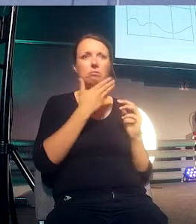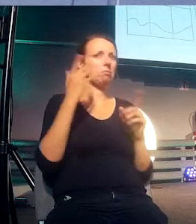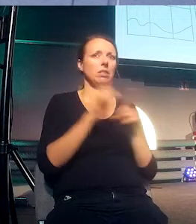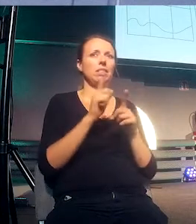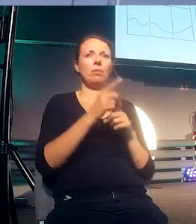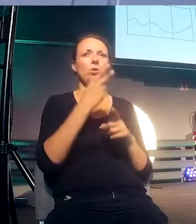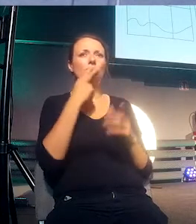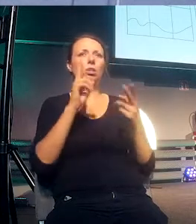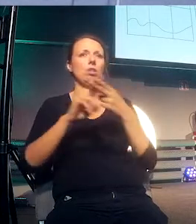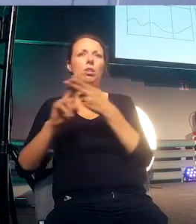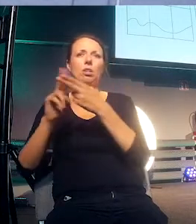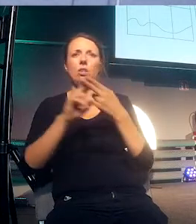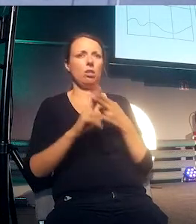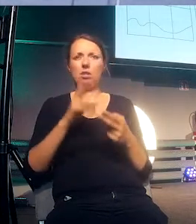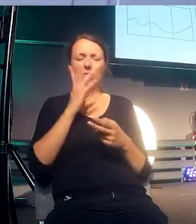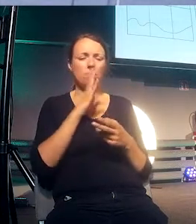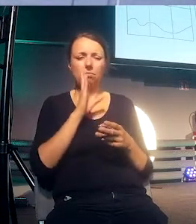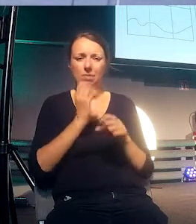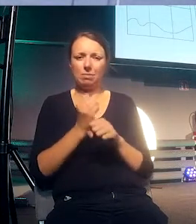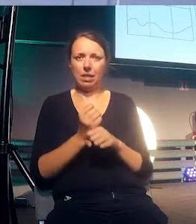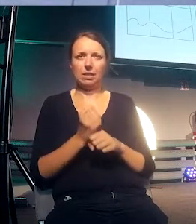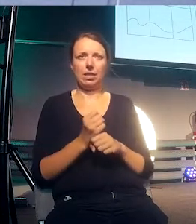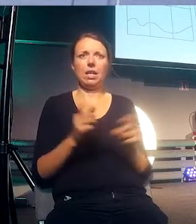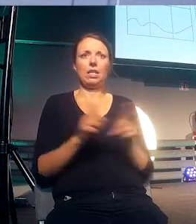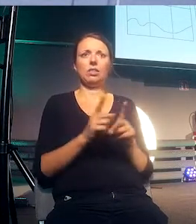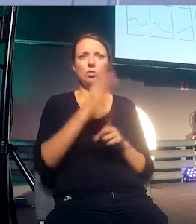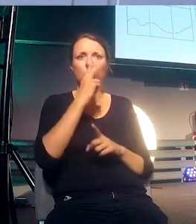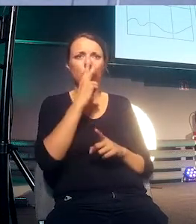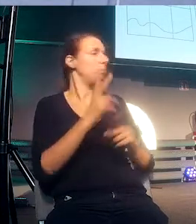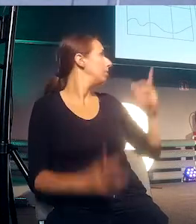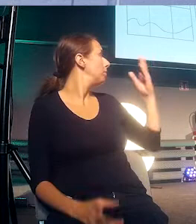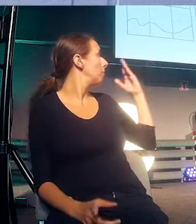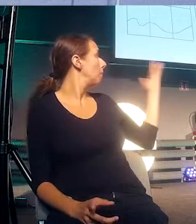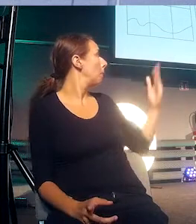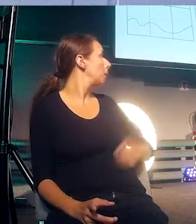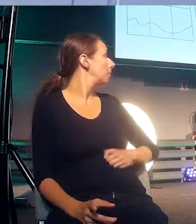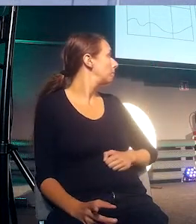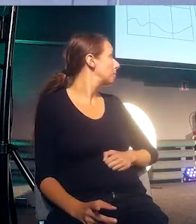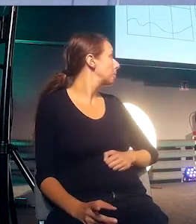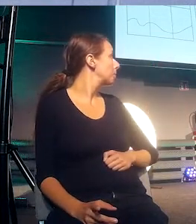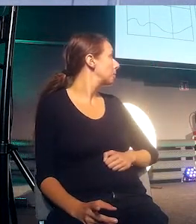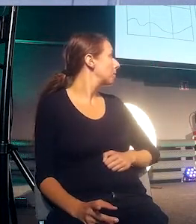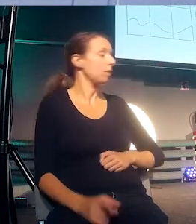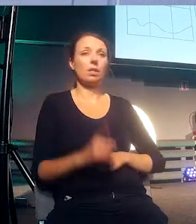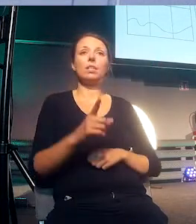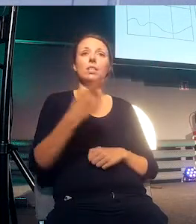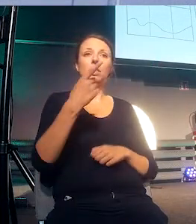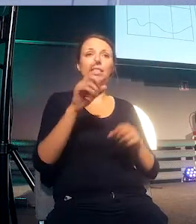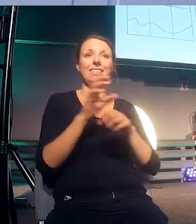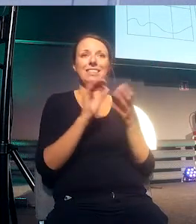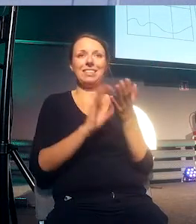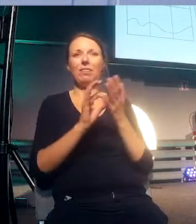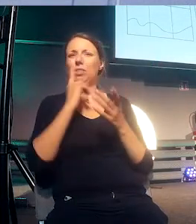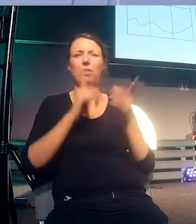praca. Po co mi jakiś design thinking? Mam do napisania kodu, a nie jakiś design thinking. Z tego typu reakcjami możemy się